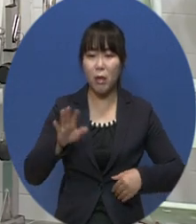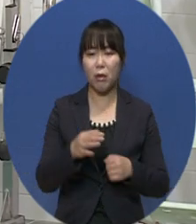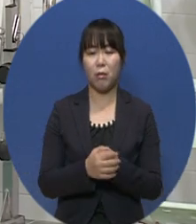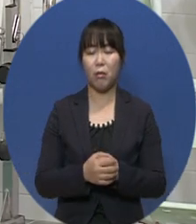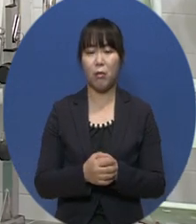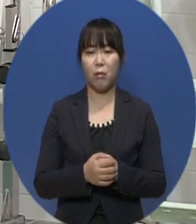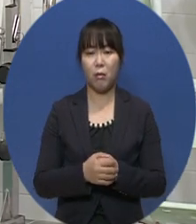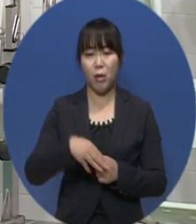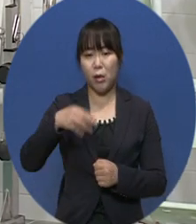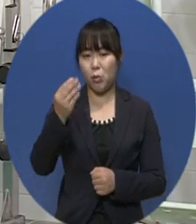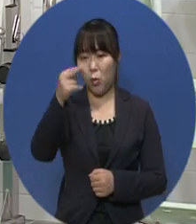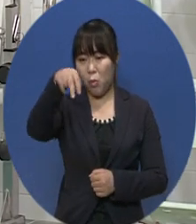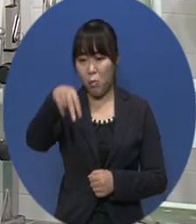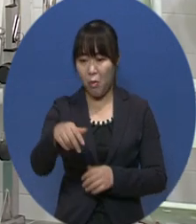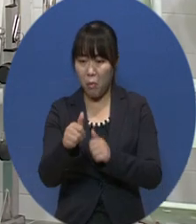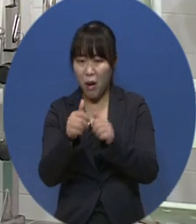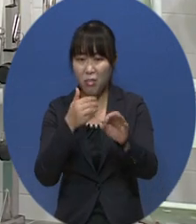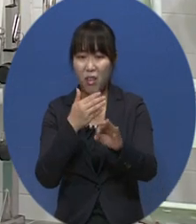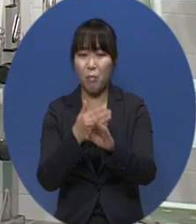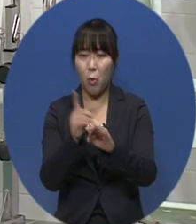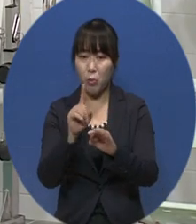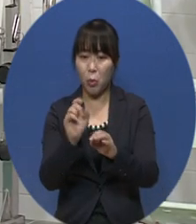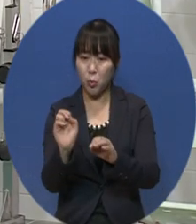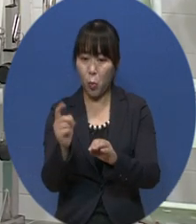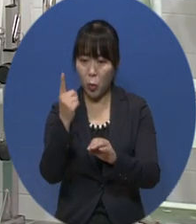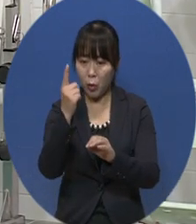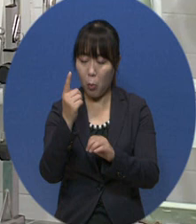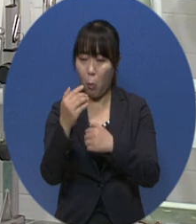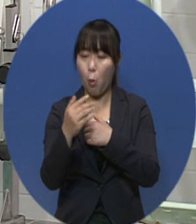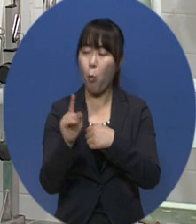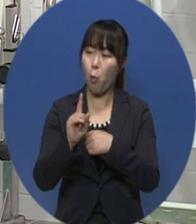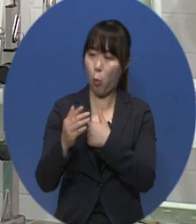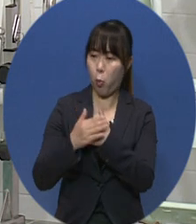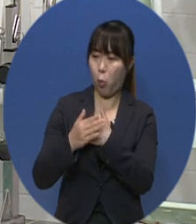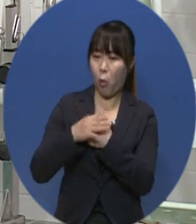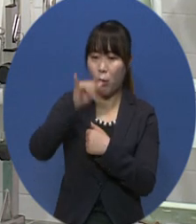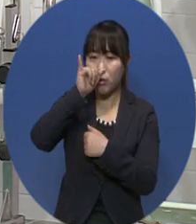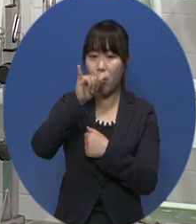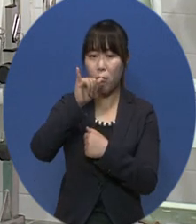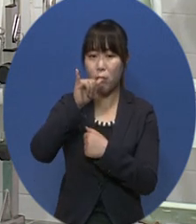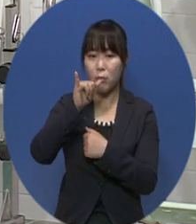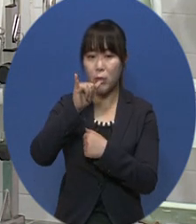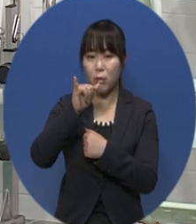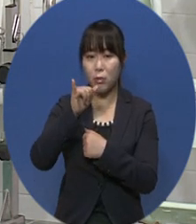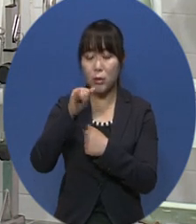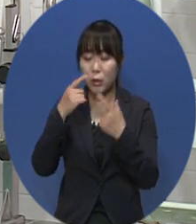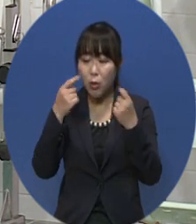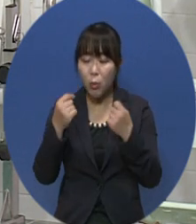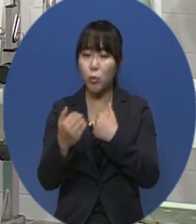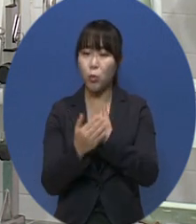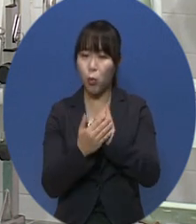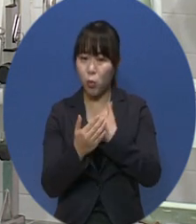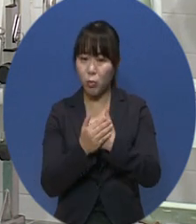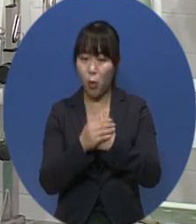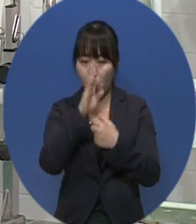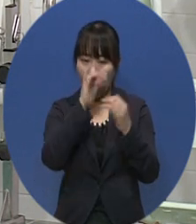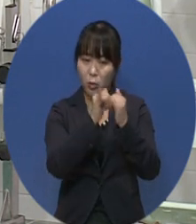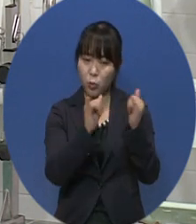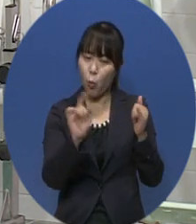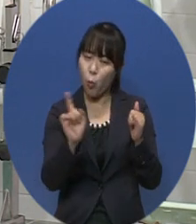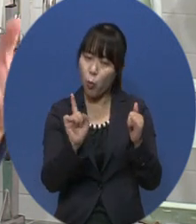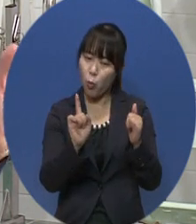로봇에 의지하면 이 동기부여가 된다는 말도 있어요. 그러니까 실제로 그 재활 로봇 도움이